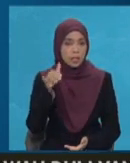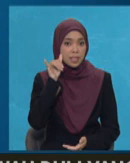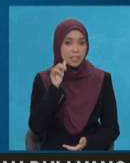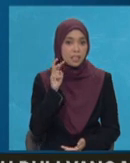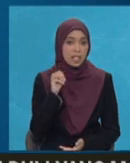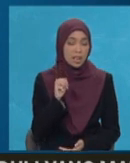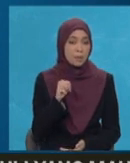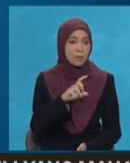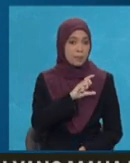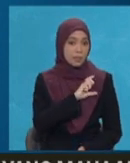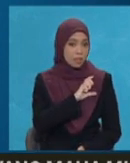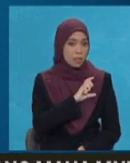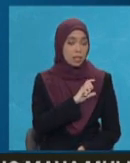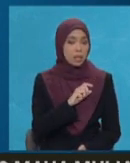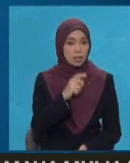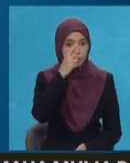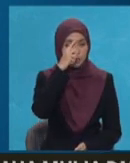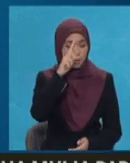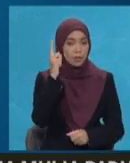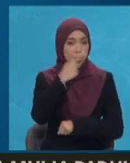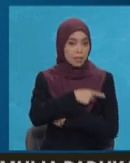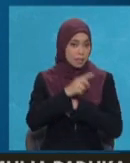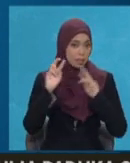menampung berbelanjaan Syawal nanti